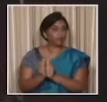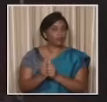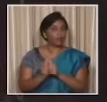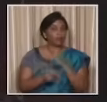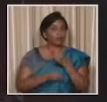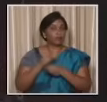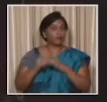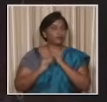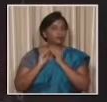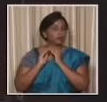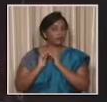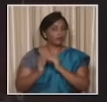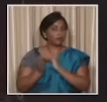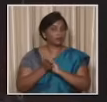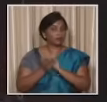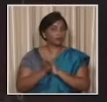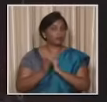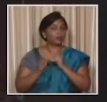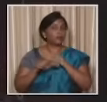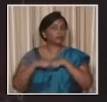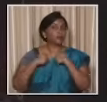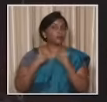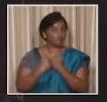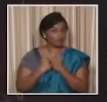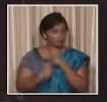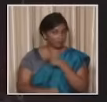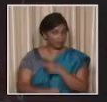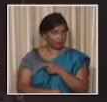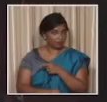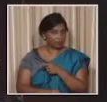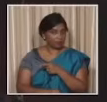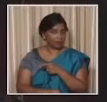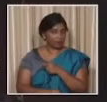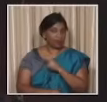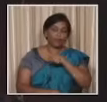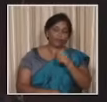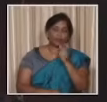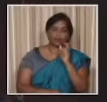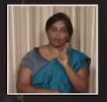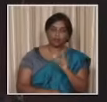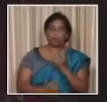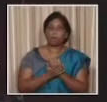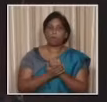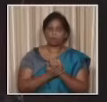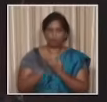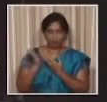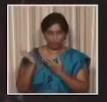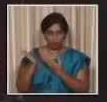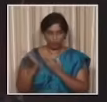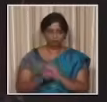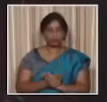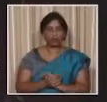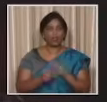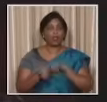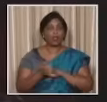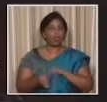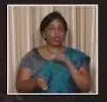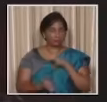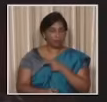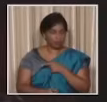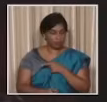වාණිජ කර්මාන්තහ සේවා ප්‍රගතිශීලී සංගමේ වෙනත් වචනයකින් කියනවා නම් පොහොට්ටුවේ ලේකම්